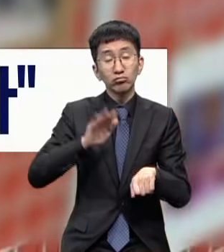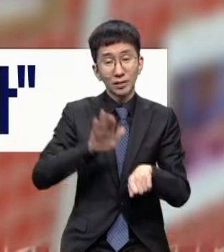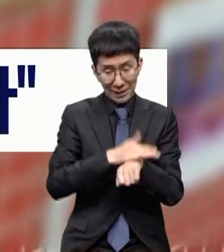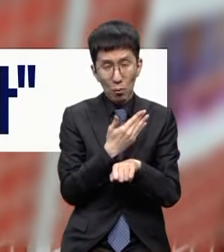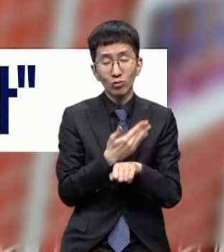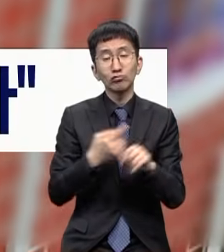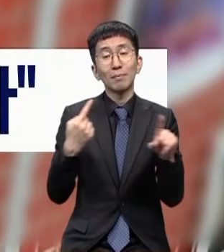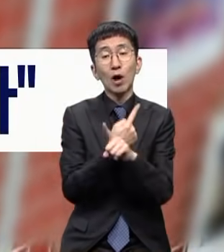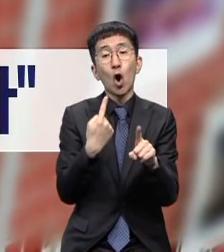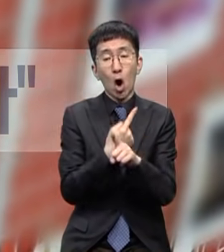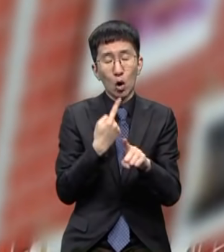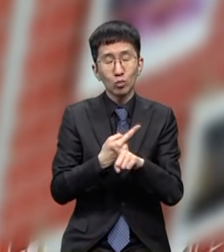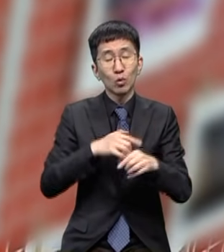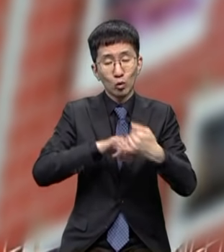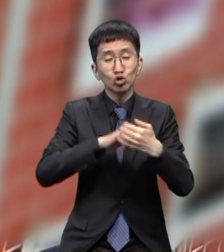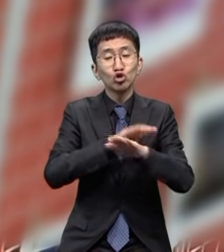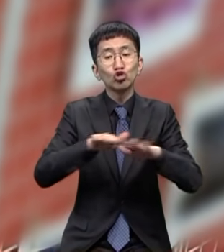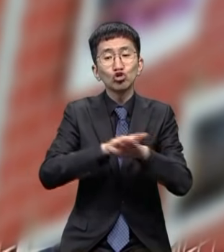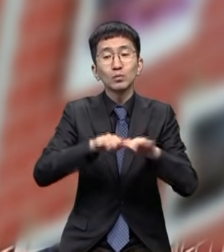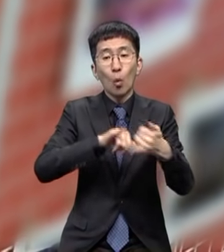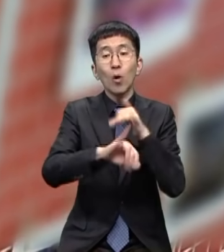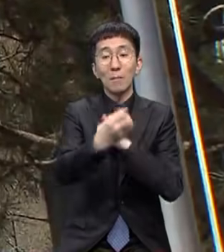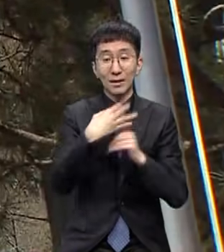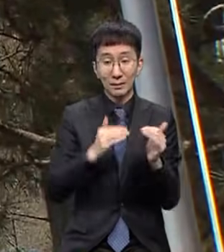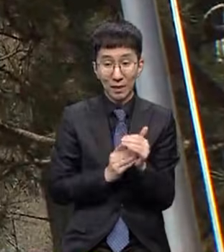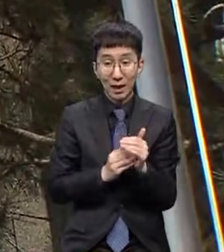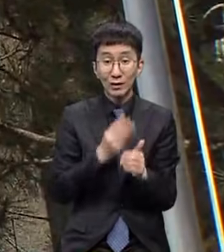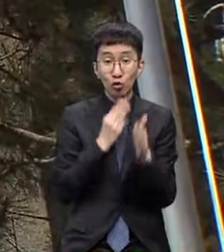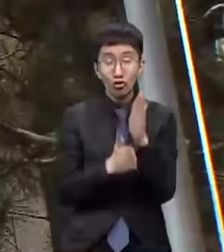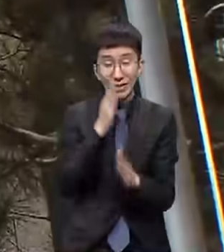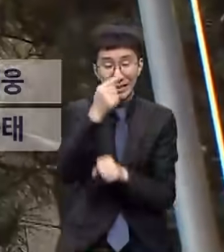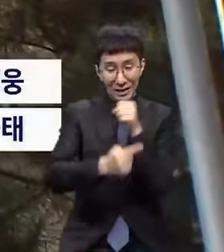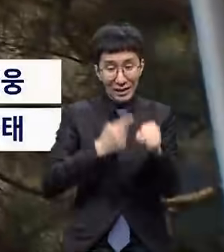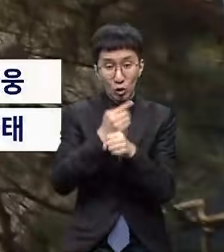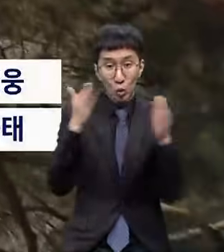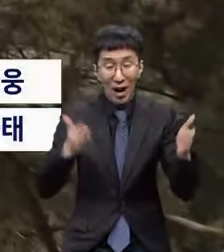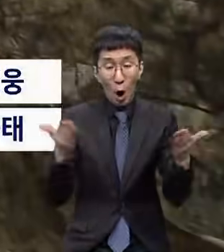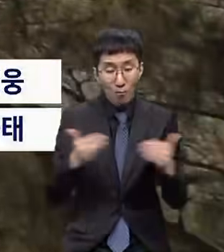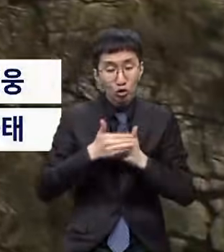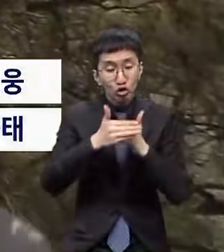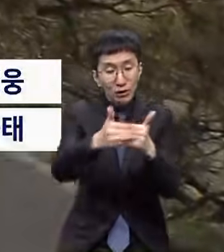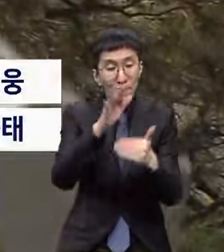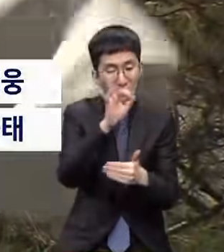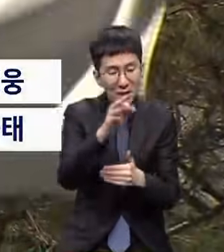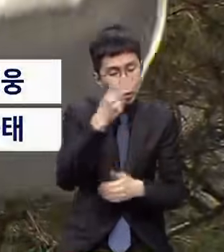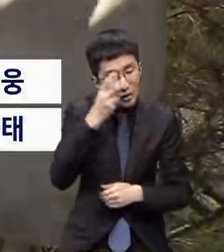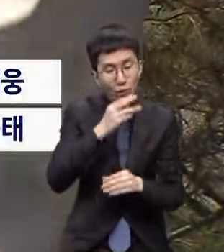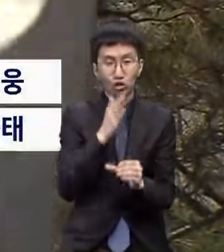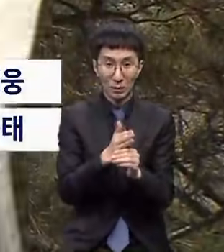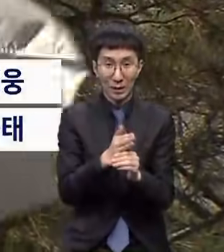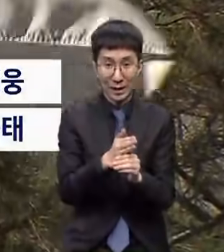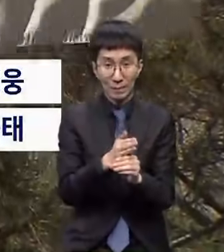바로잡겠다고 해명했습니다. 서울시는 지난 1년치 업무 추진비 사용 내역을 면밀히 조사 중이고